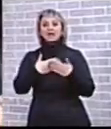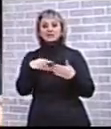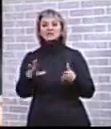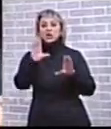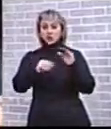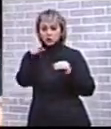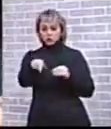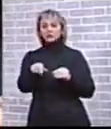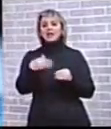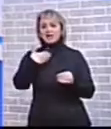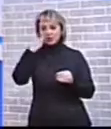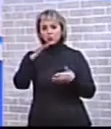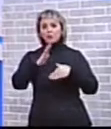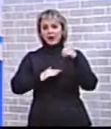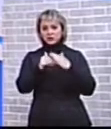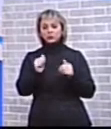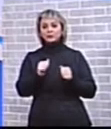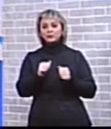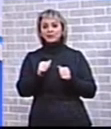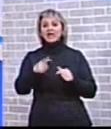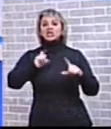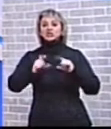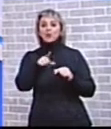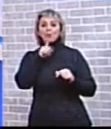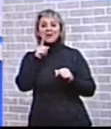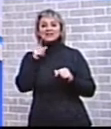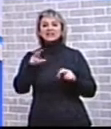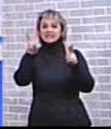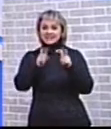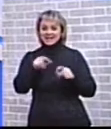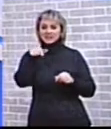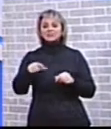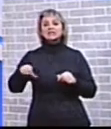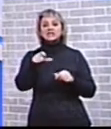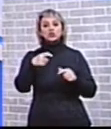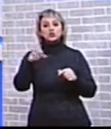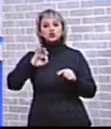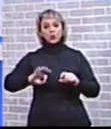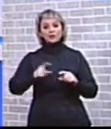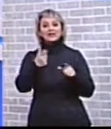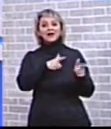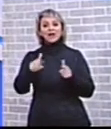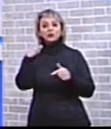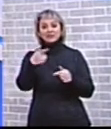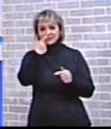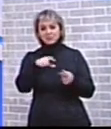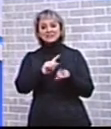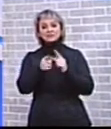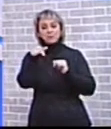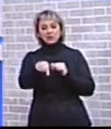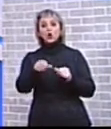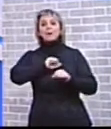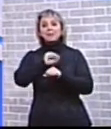зачтут летнюю практику. В Институте молодых исследователей донские чиновники готовят себе смену. С